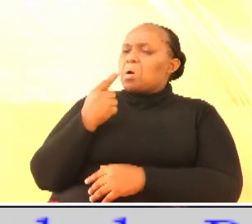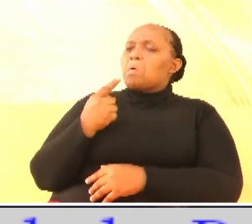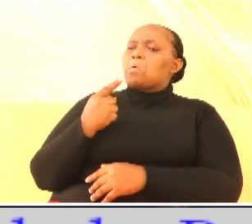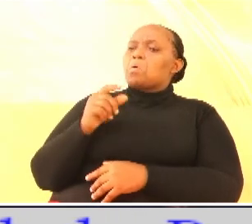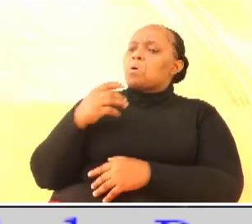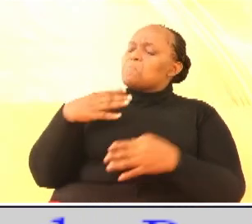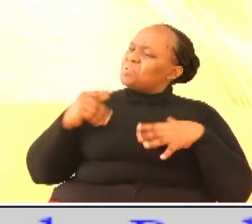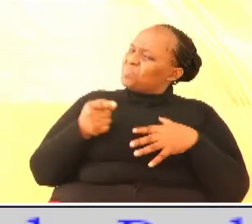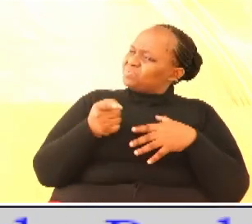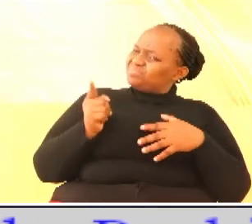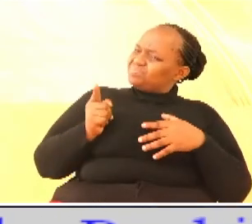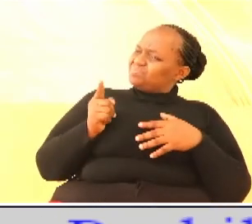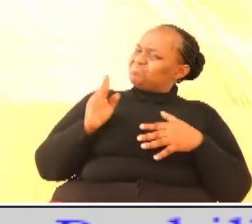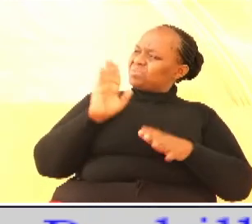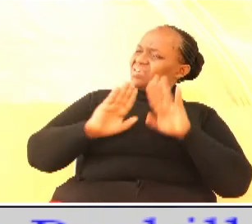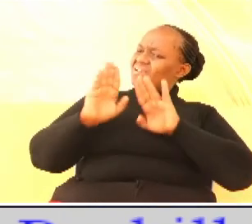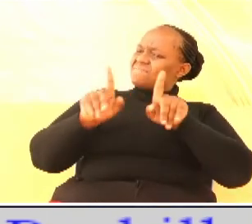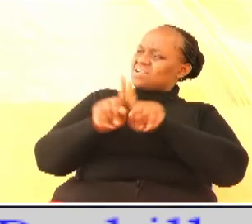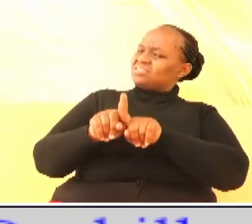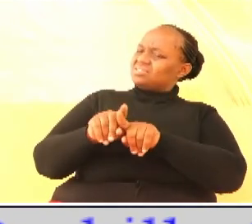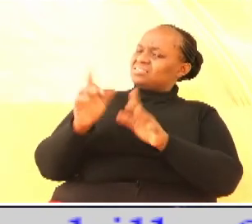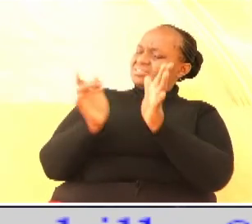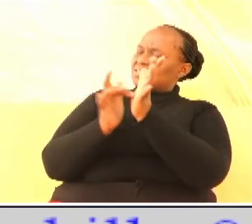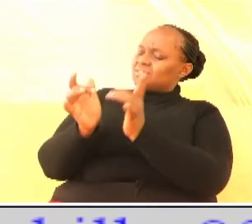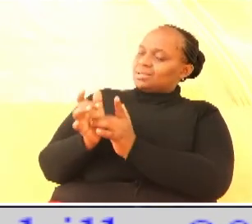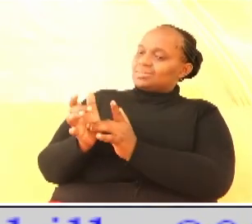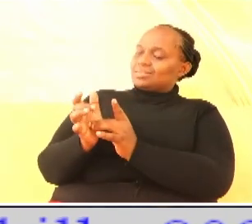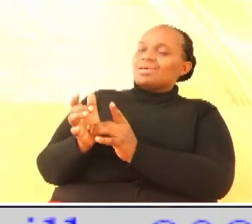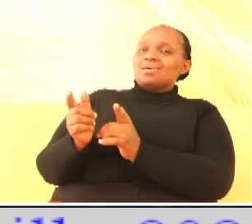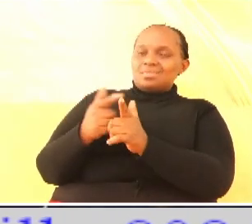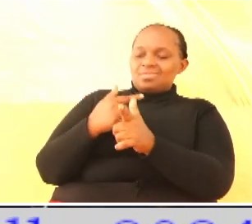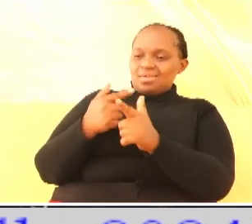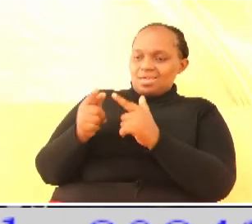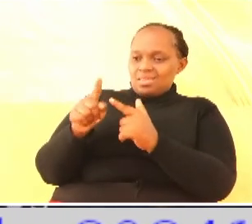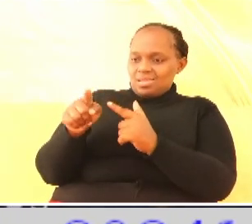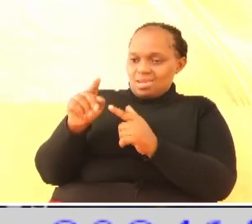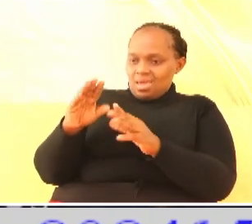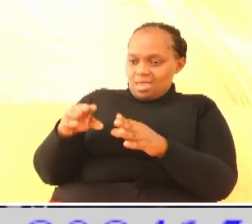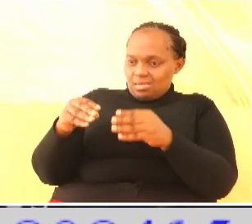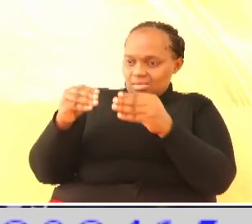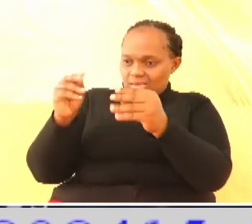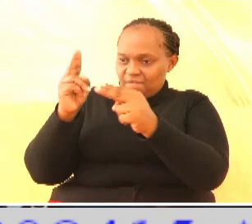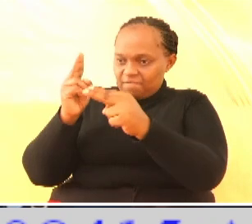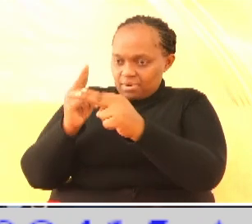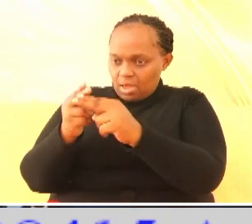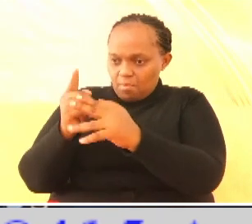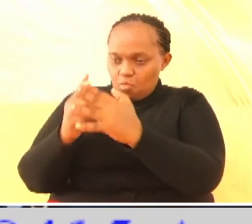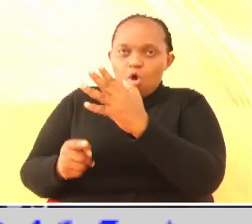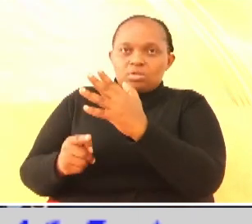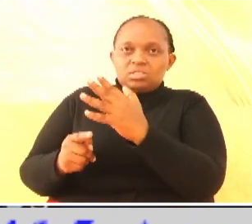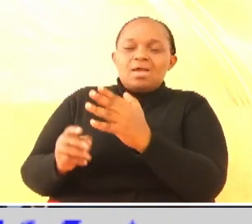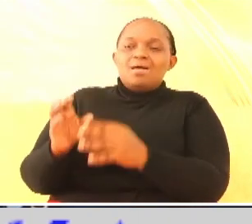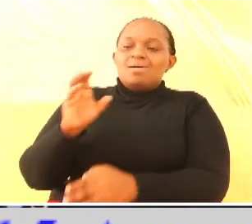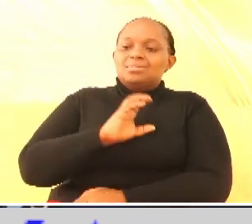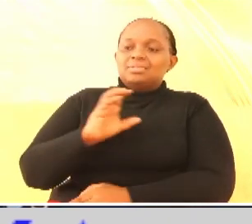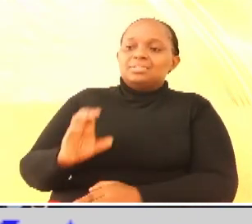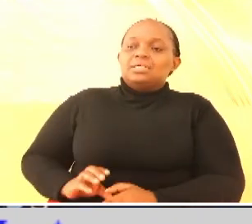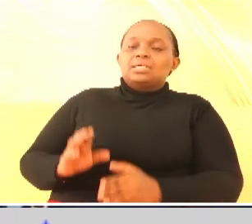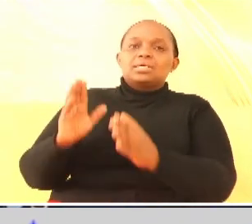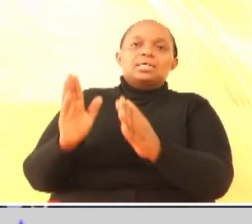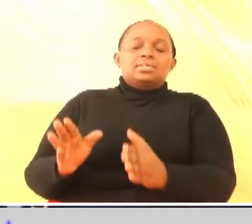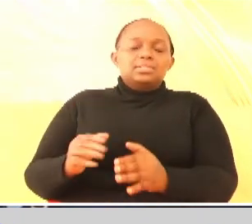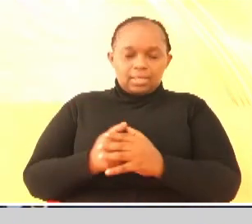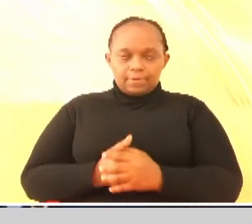wa Kristo. Na diposa wataitwa wa Kristo. Christians, because they follow the steps of our Lord Jesus Christ. Katika